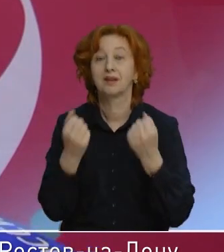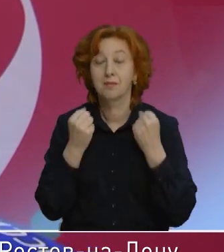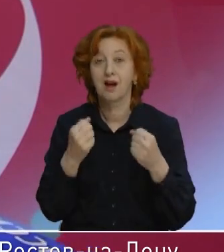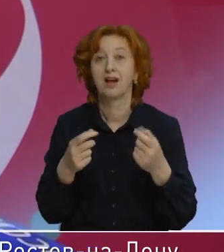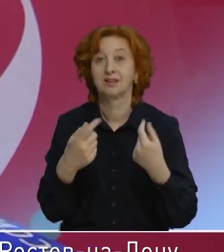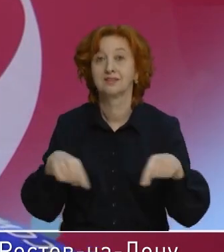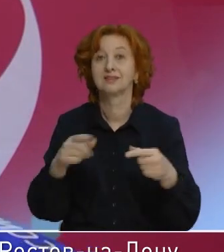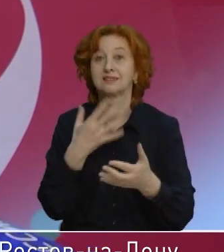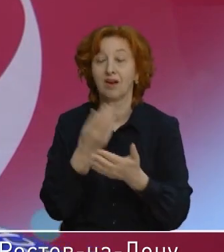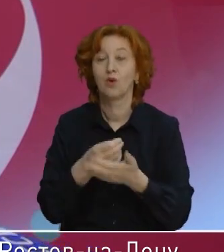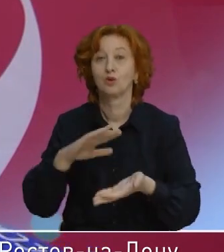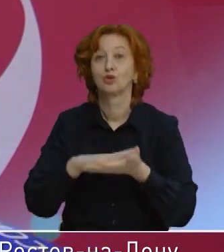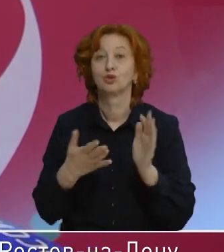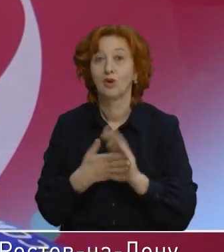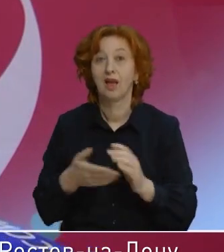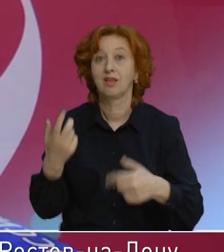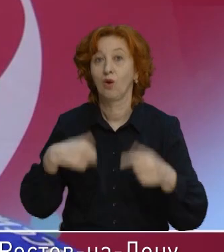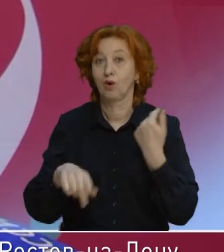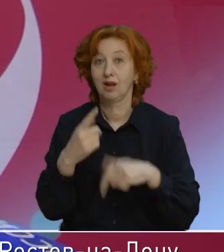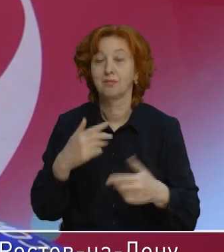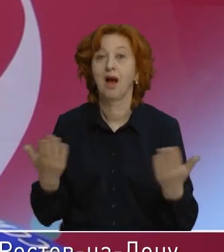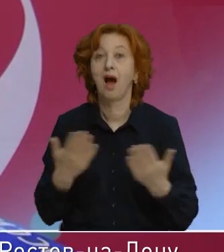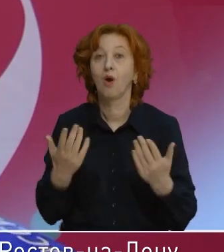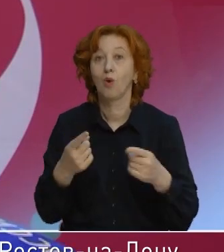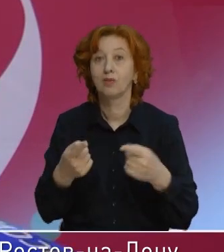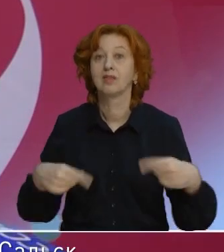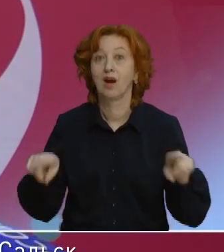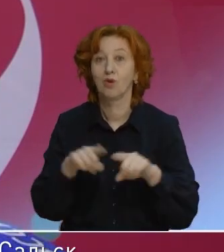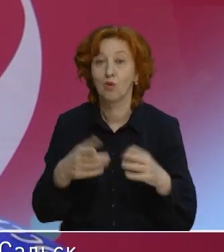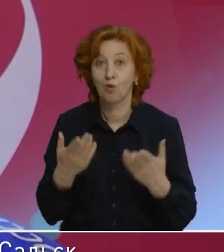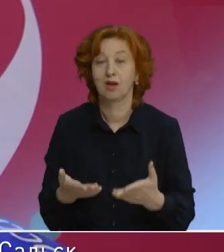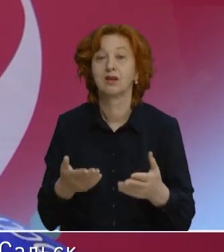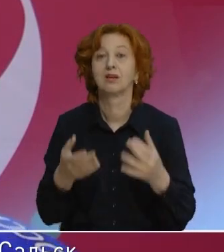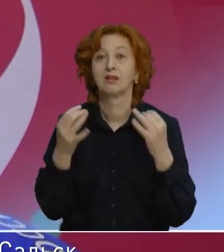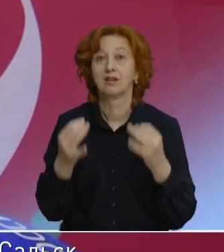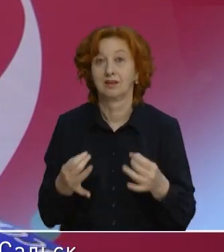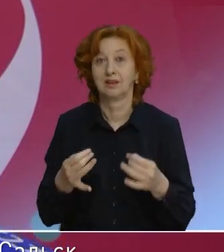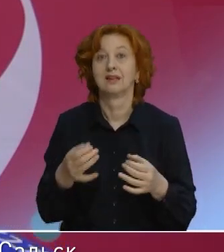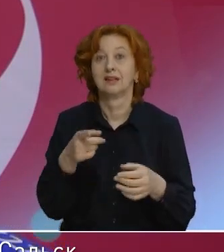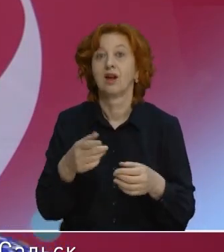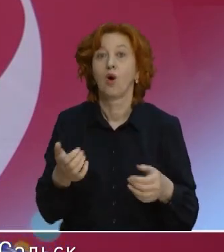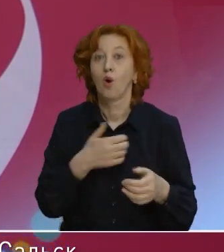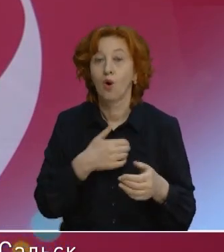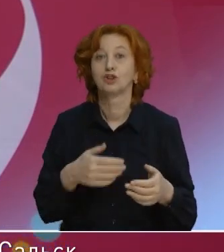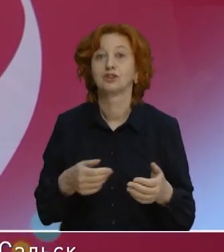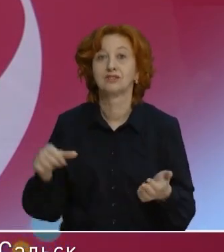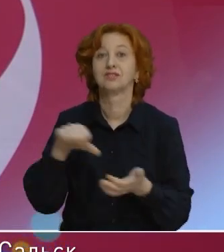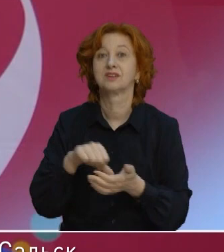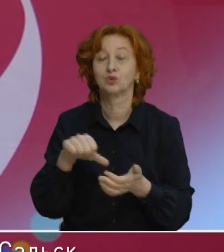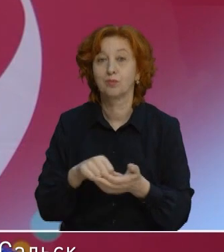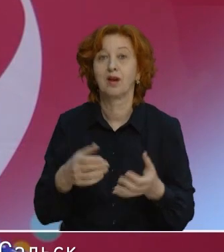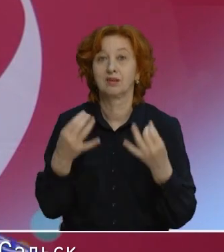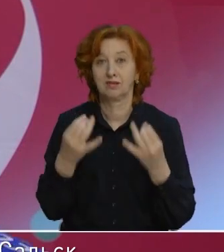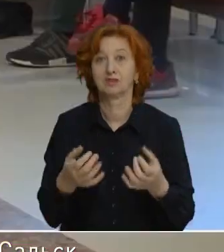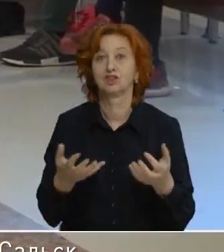свое состояние, потому что он такой и не жалуется на судьбу и не хочет просыпаться утром, то я